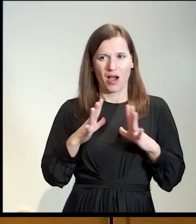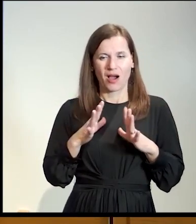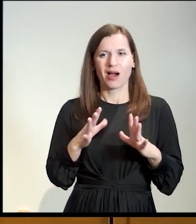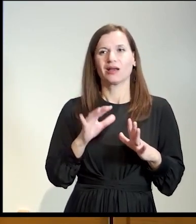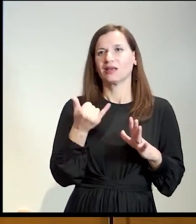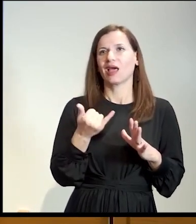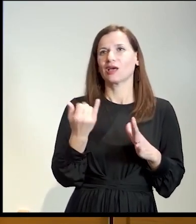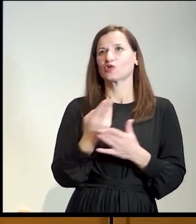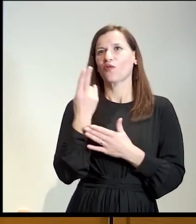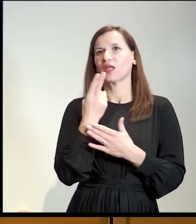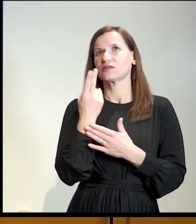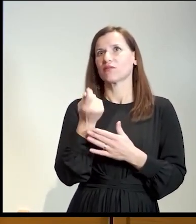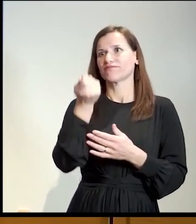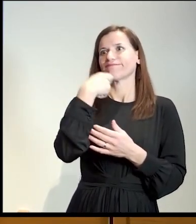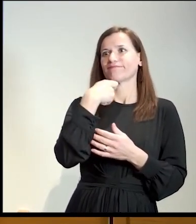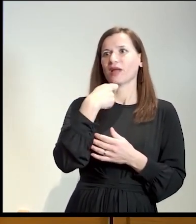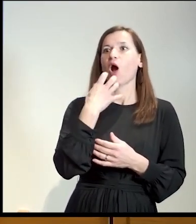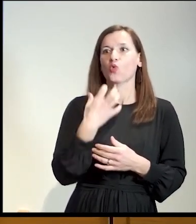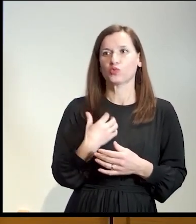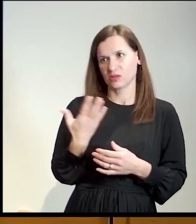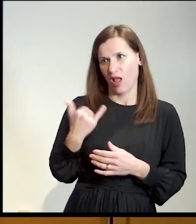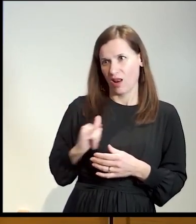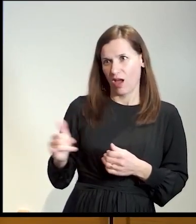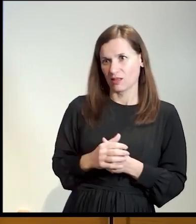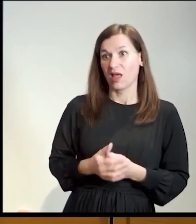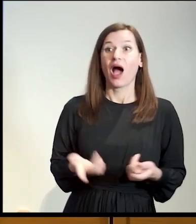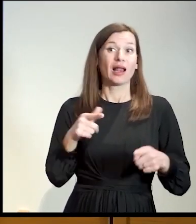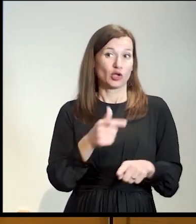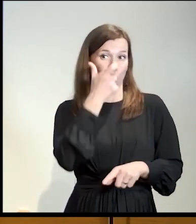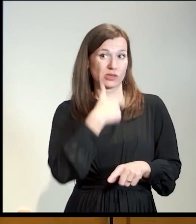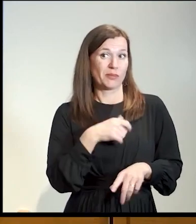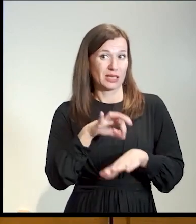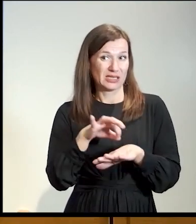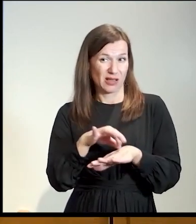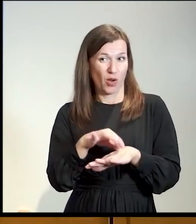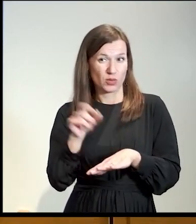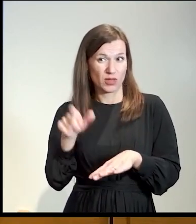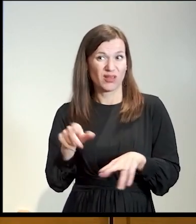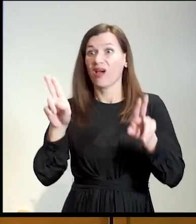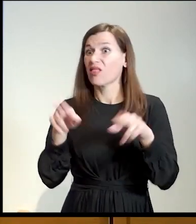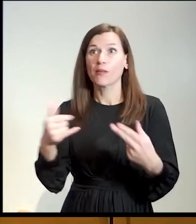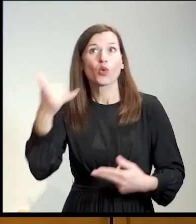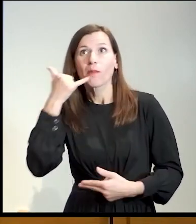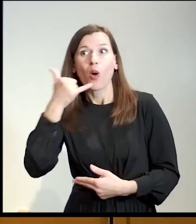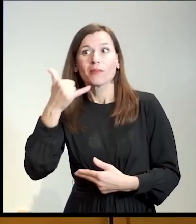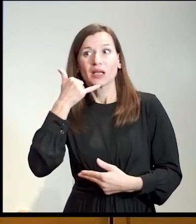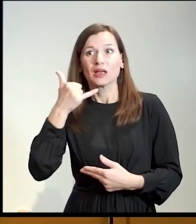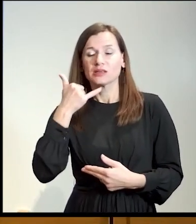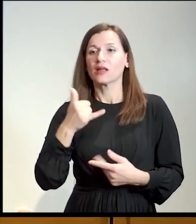glavo avgusta lani? Je to osebni zdravnik, ki ga ne moremo priklicati, a kljub temu, da ga ne